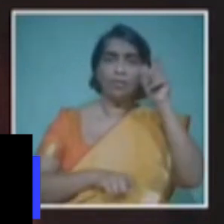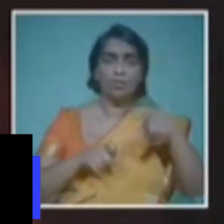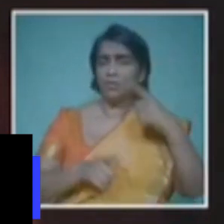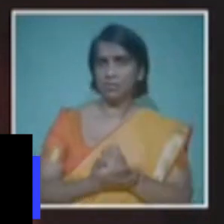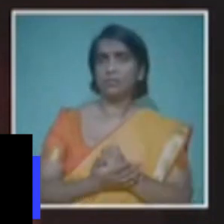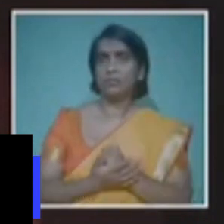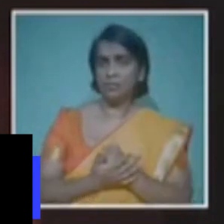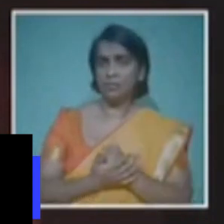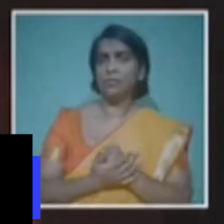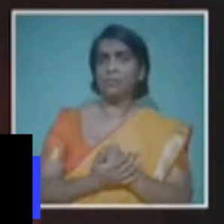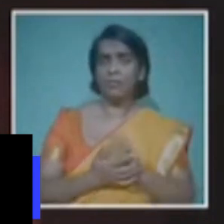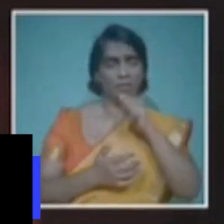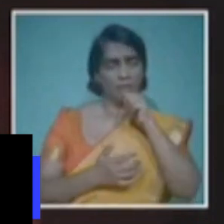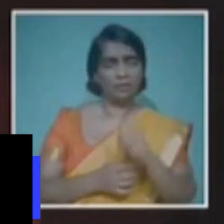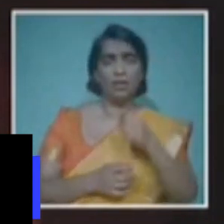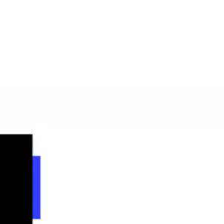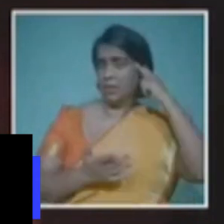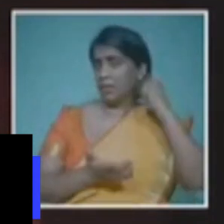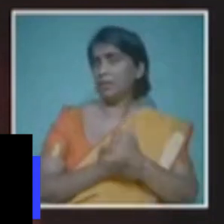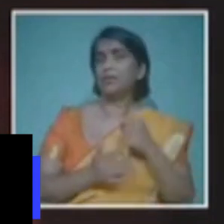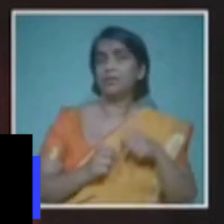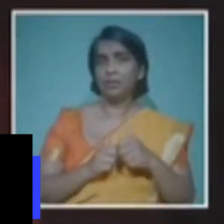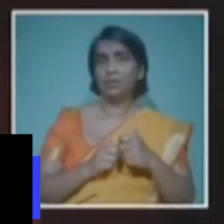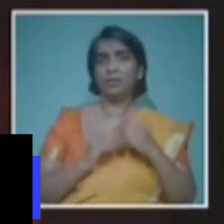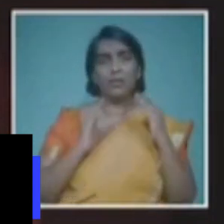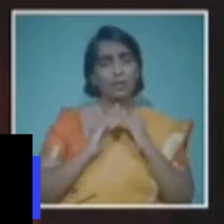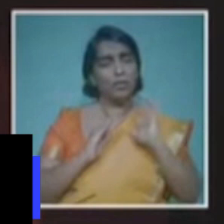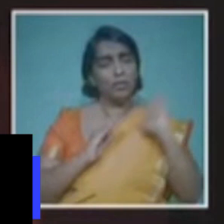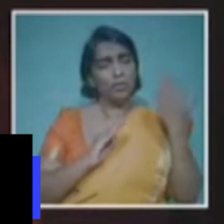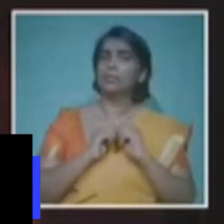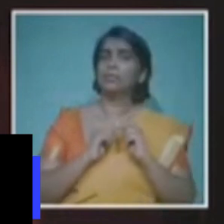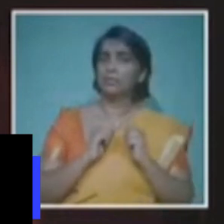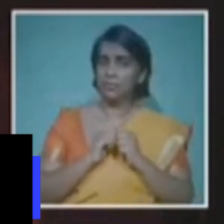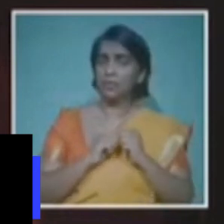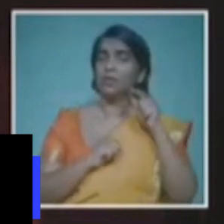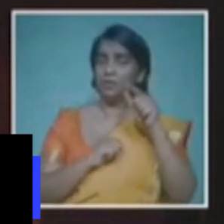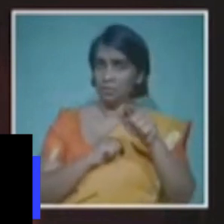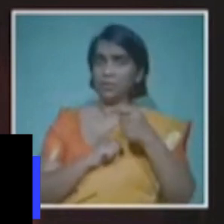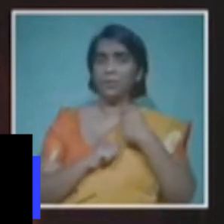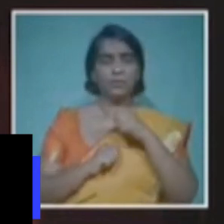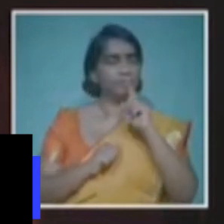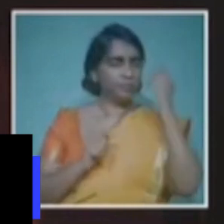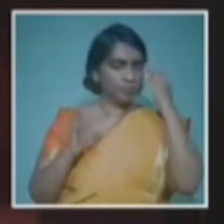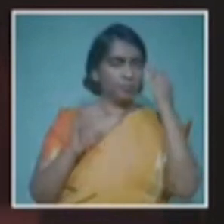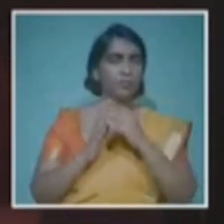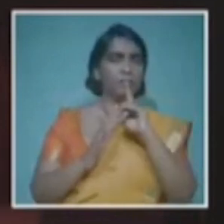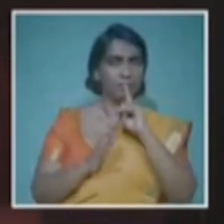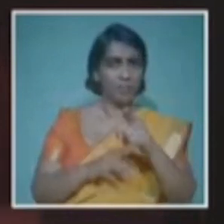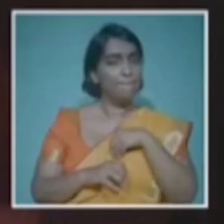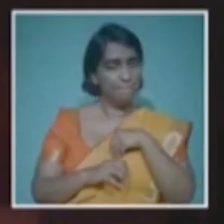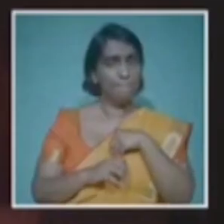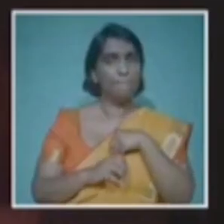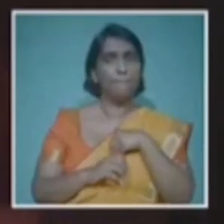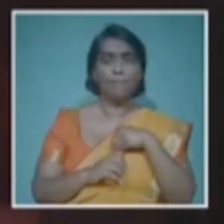දරා ගන්නට බෑ. අතන මිනිස්සුන්ට කරන්ට් වැදිලා තියෙන්නේ. හැම ගෘහයකටම කරන්ට් වැදිලා තියෙන්නේ. ඔබතුමාටත් මම මේ කාරණාව කිව්වා. ඔබතුමත් ඒක